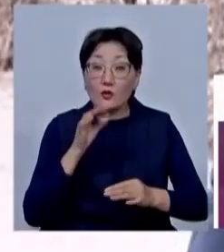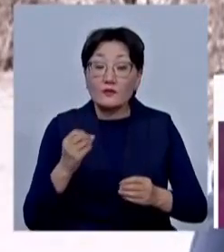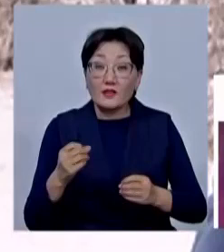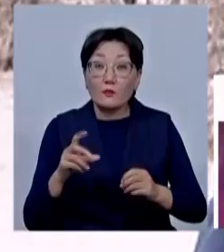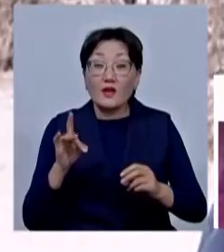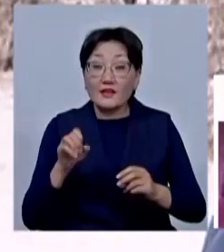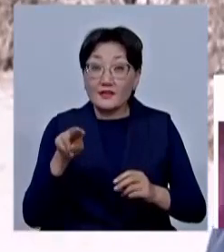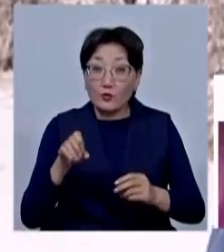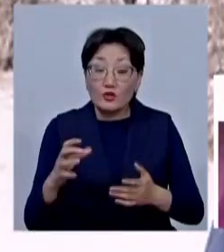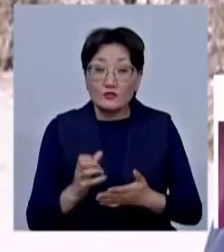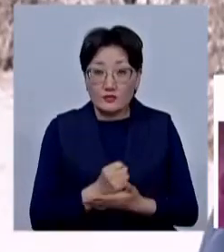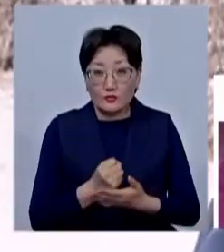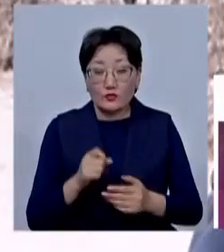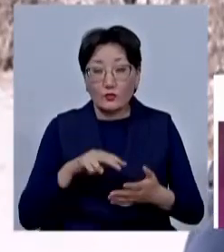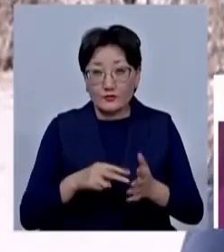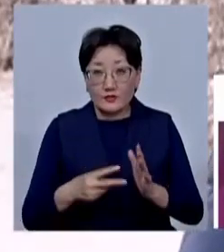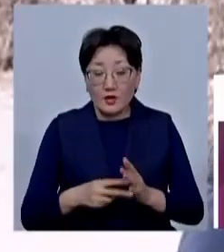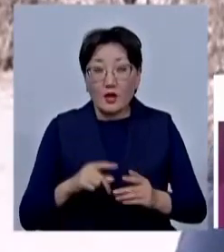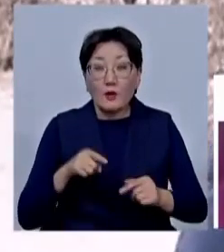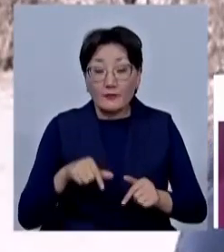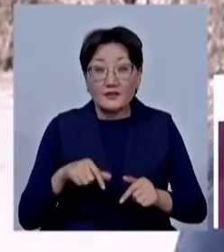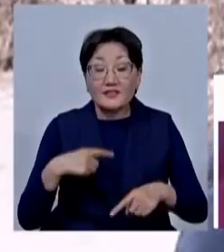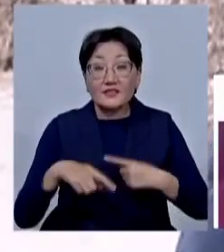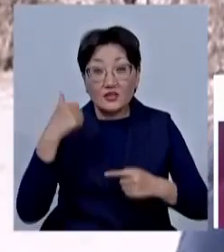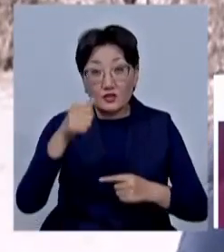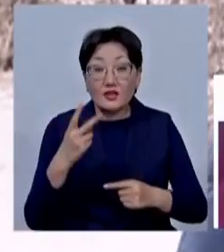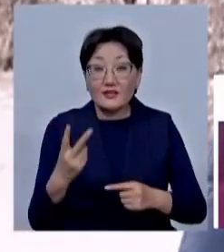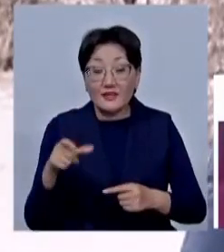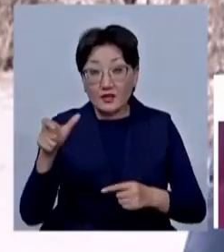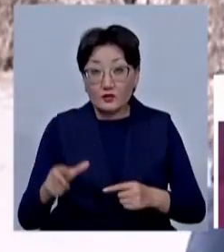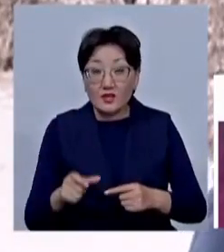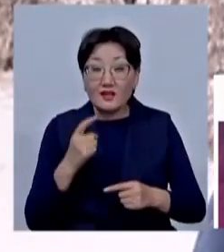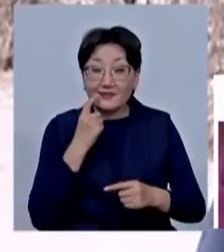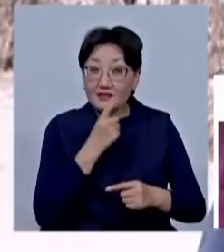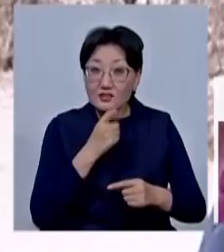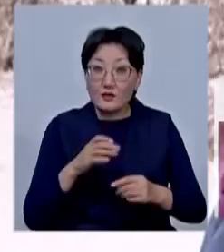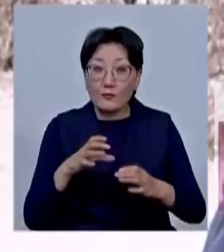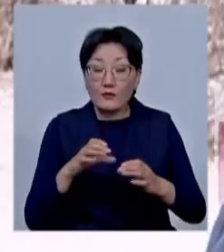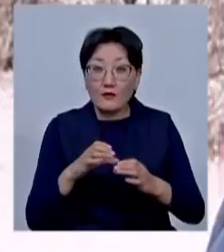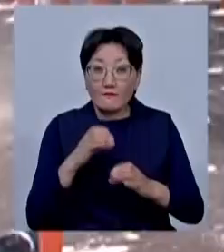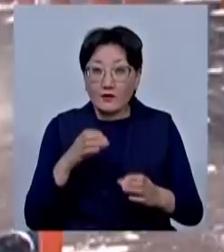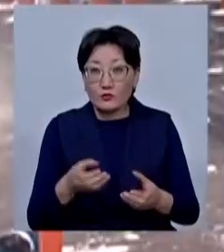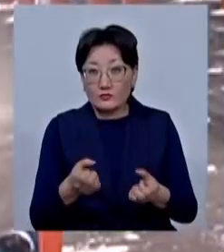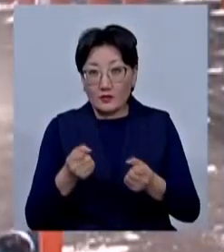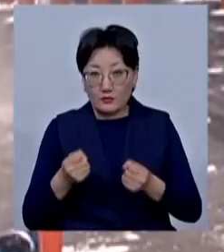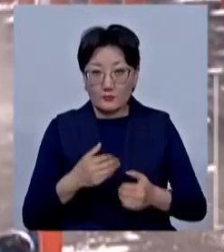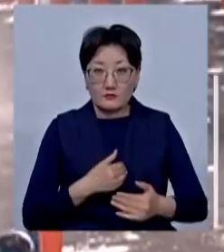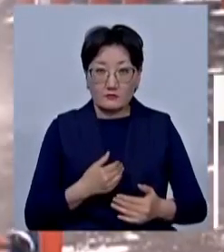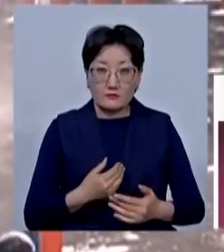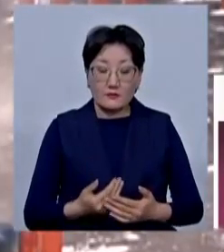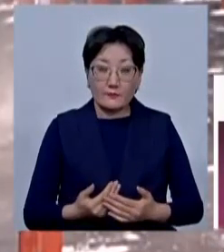да рекорд жасауды ойластырып жүрмін. Биыл немесе келесі жылы бір адам немесе екі адам болып тісімізбен вагон тартқымыз келеді. Енді